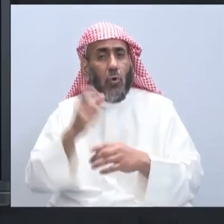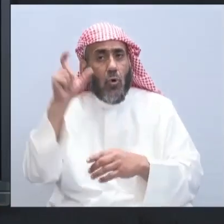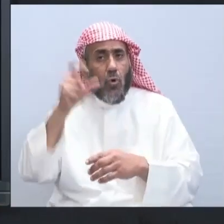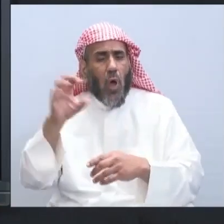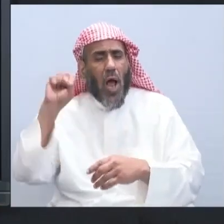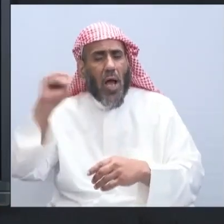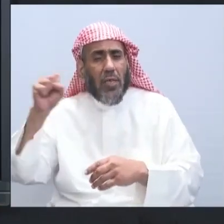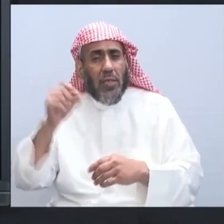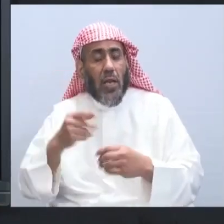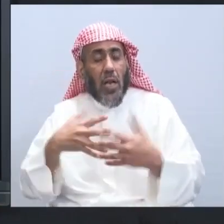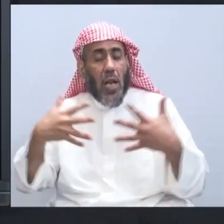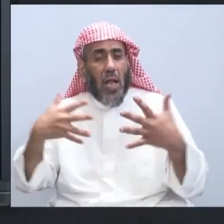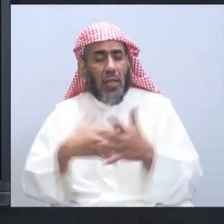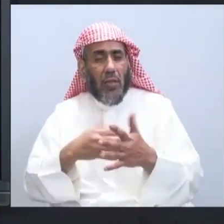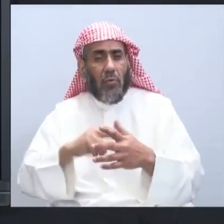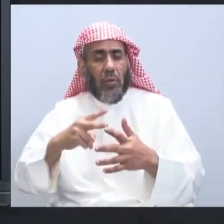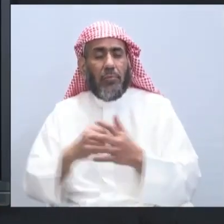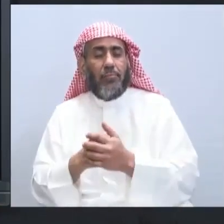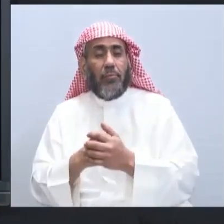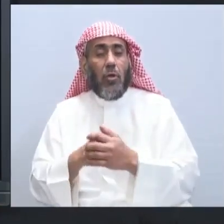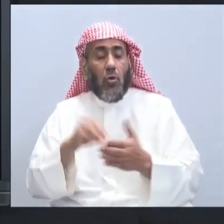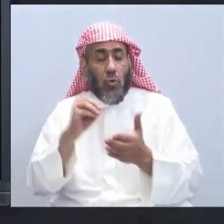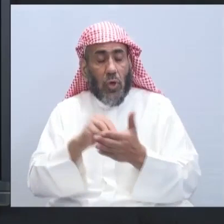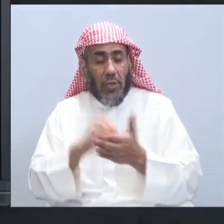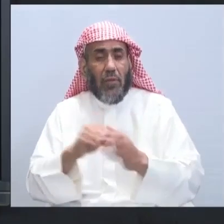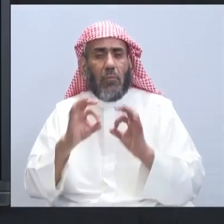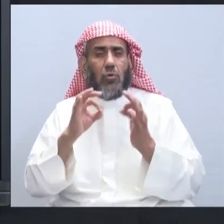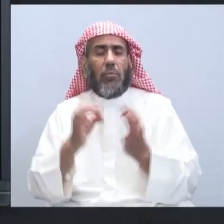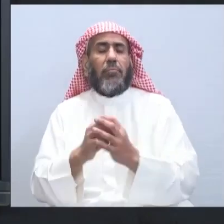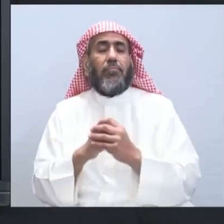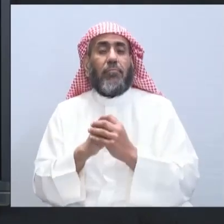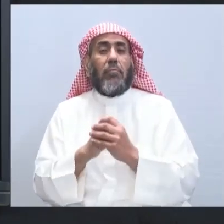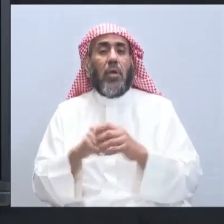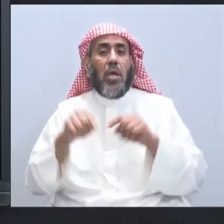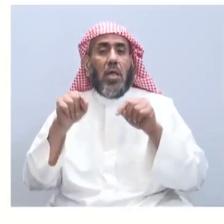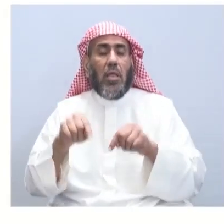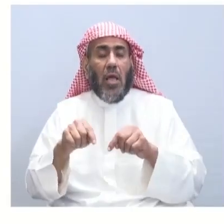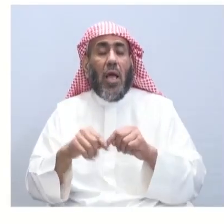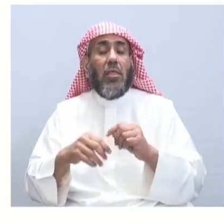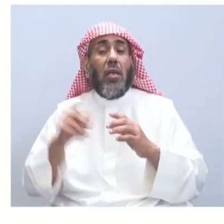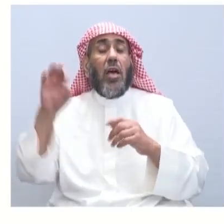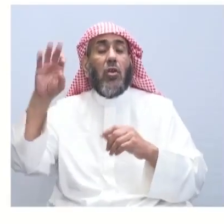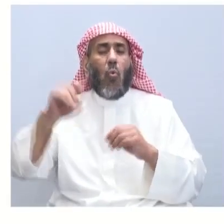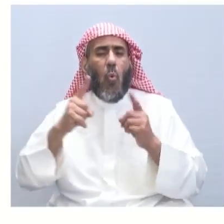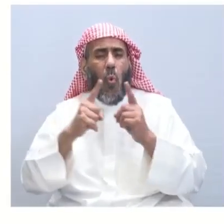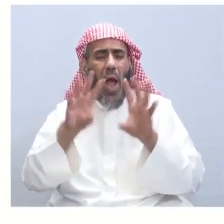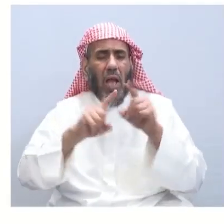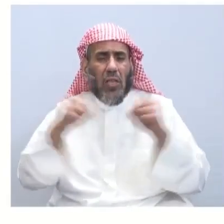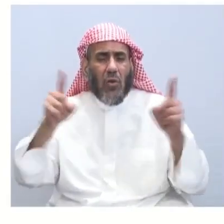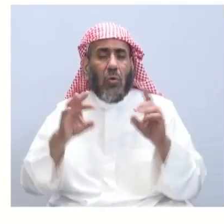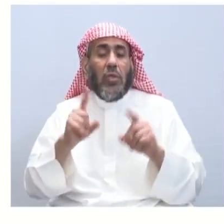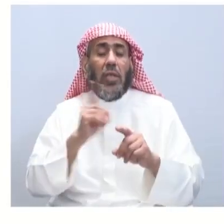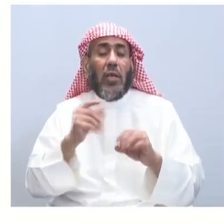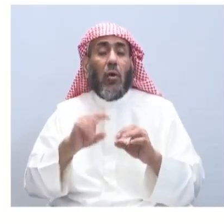الكاتب ل للحدث لاحداث التي ذكرت في في المجتمع وما الى ذلك هذا هذه في الروايه اذا الروايه التاريخيه وروايه